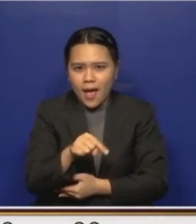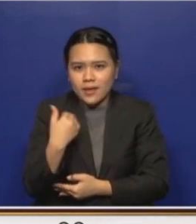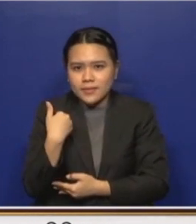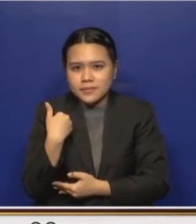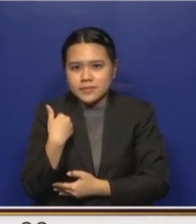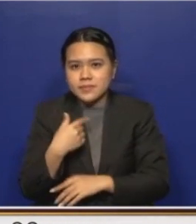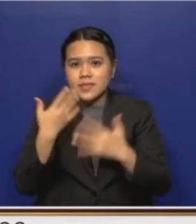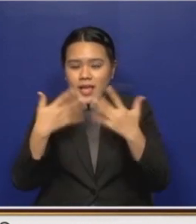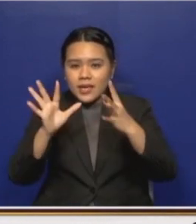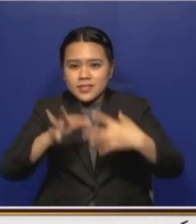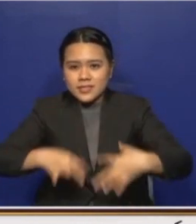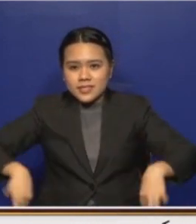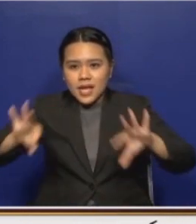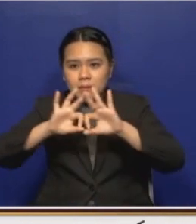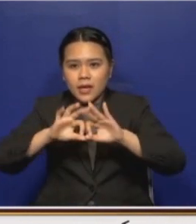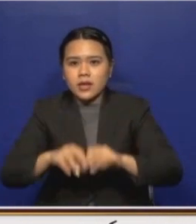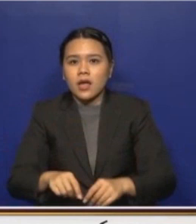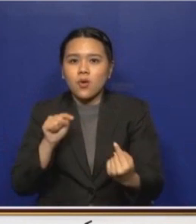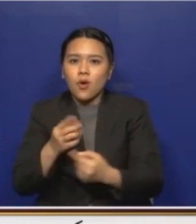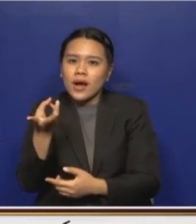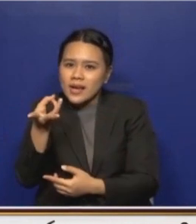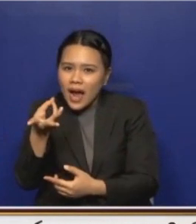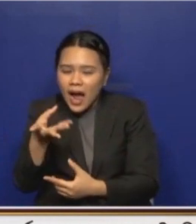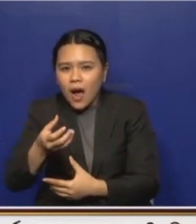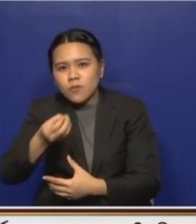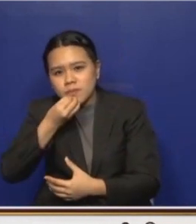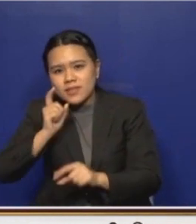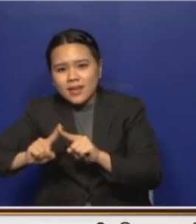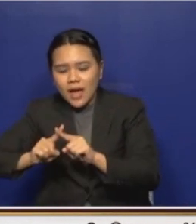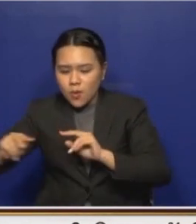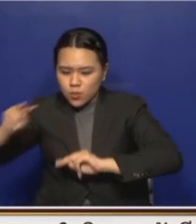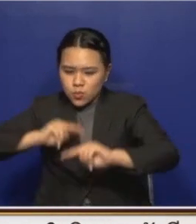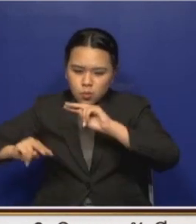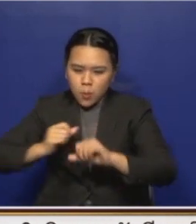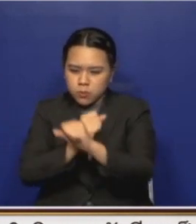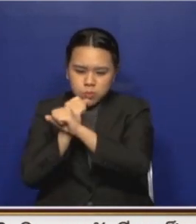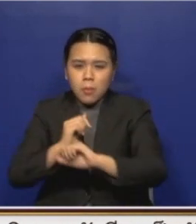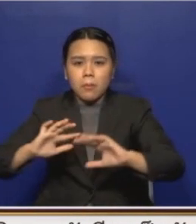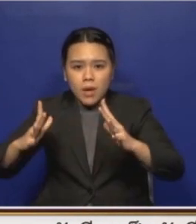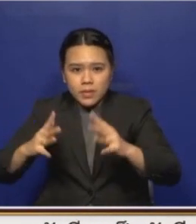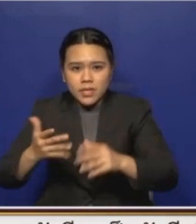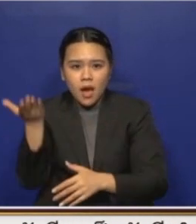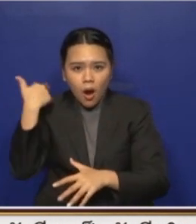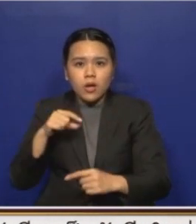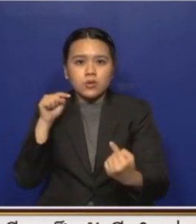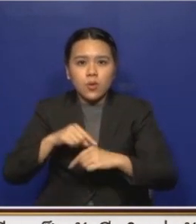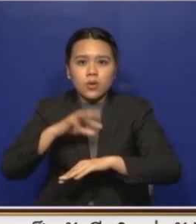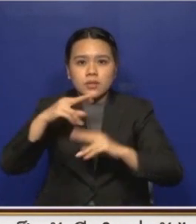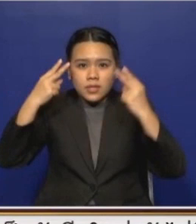2557แล้วมาถึง63ข้าวกะเพราไข่ดาวยังขึ้นไม่หยุดเลยฮะ